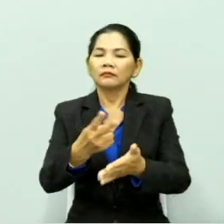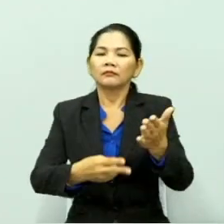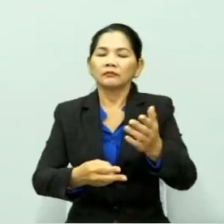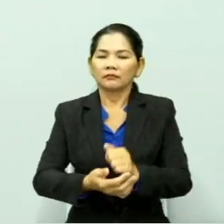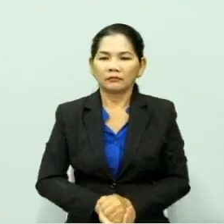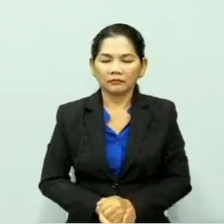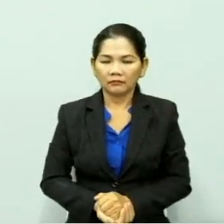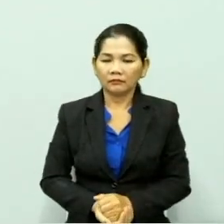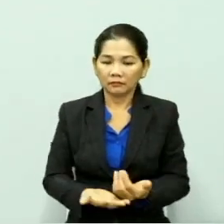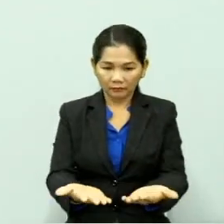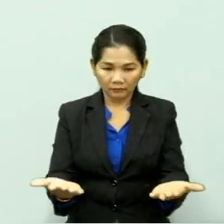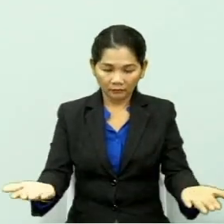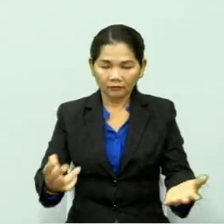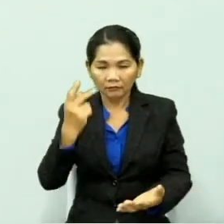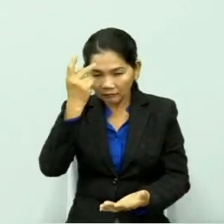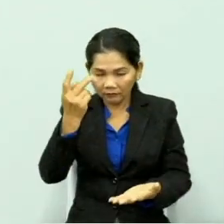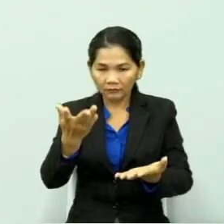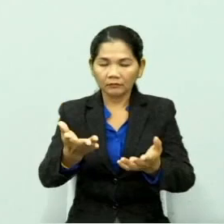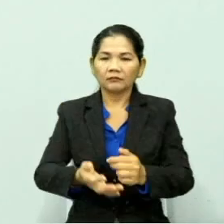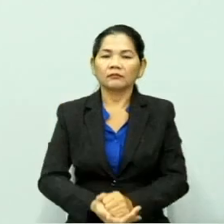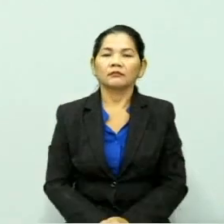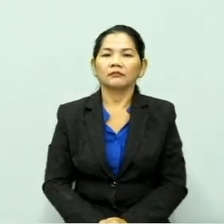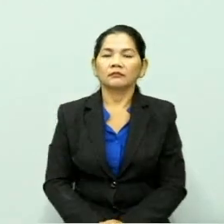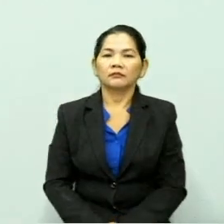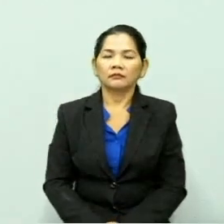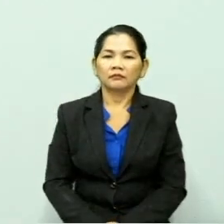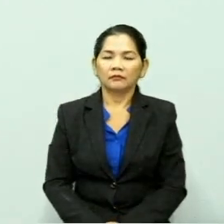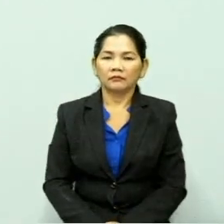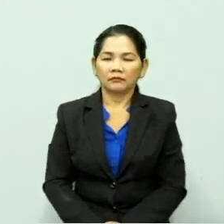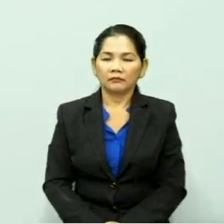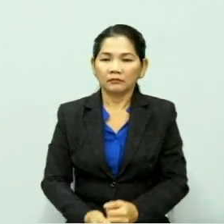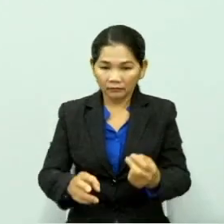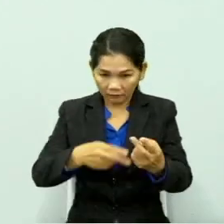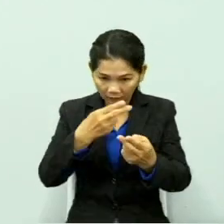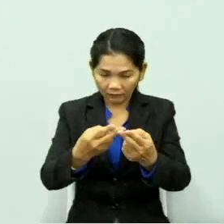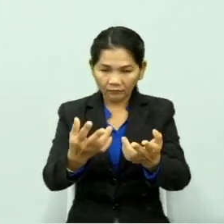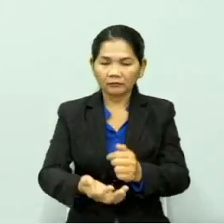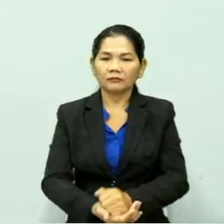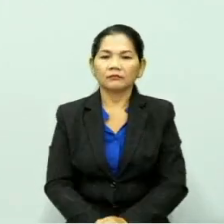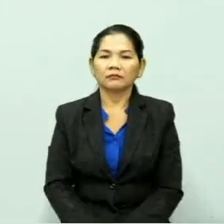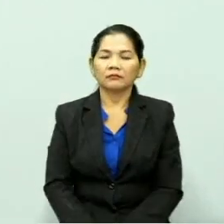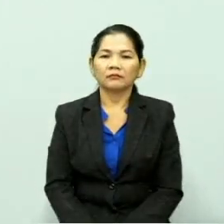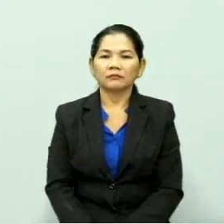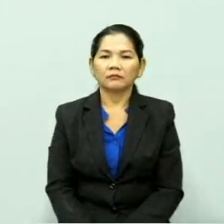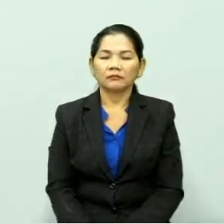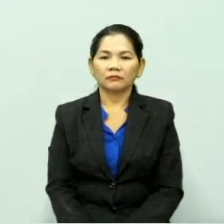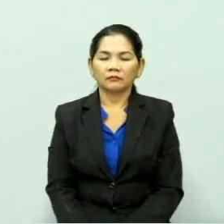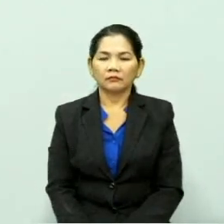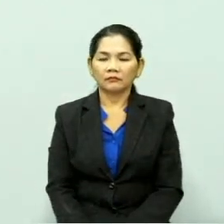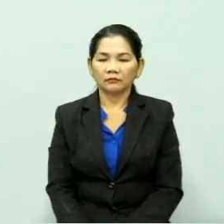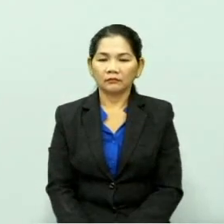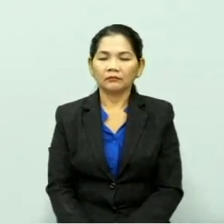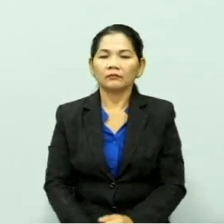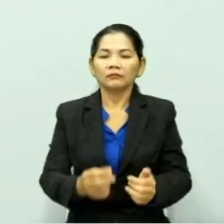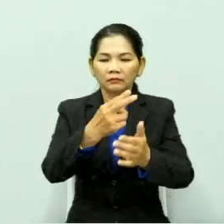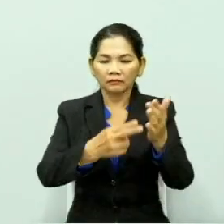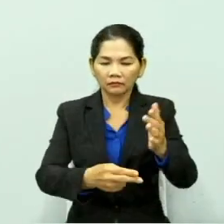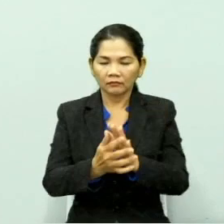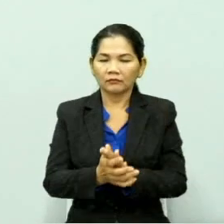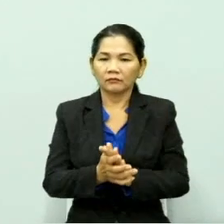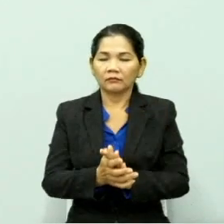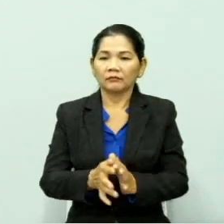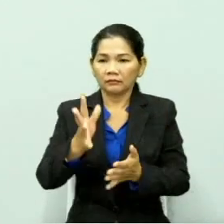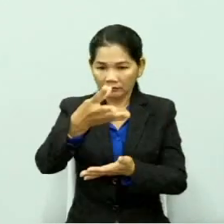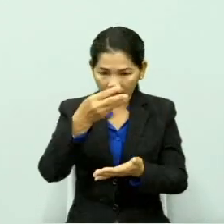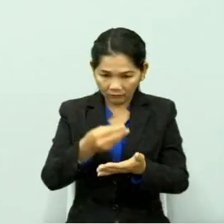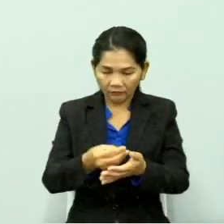lữ con tặng ác khnía con kịch tặng ác khnía là con hái chay prab nè kêu chả ta thua đôi mặt đại tế nằm bay ơi sầm bát